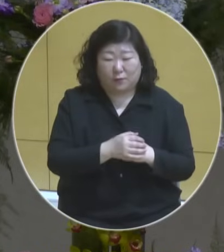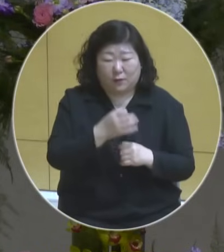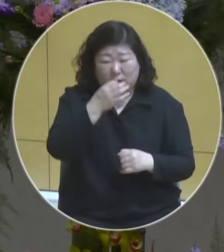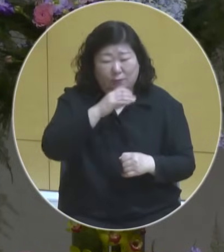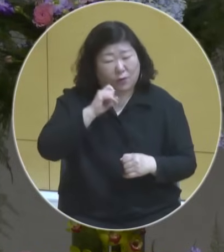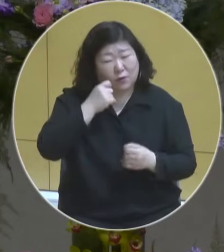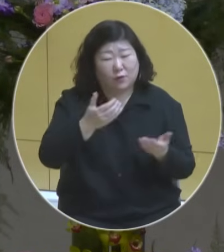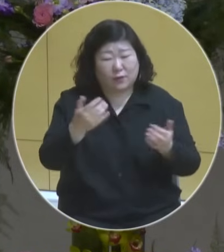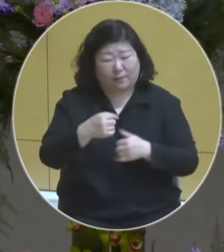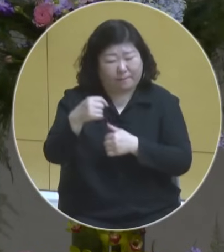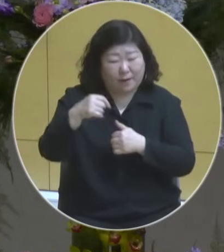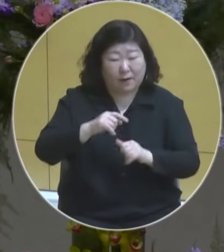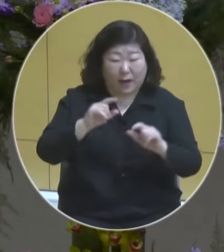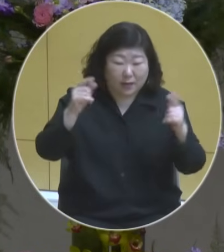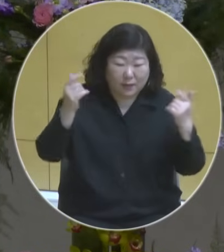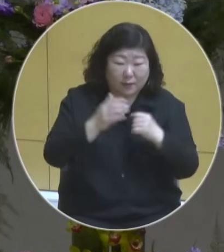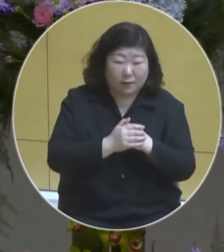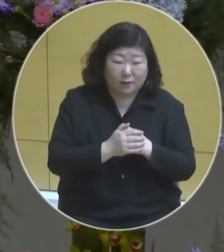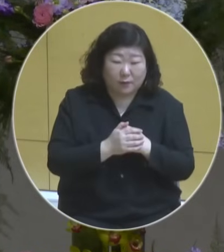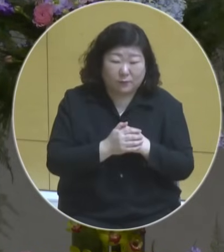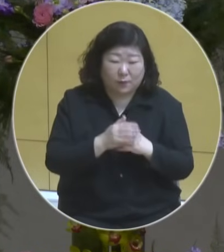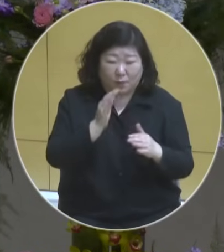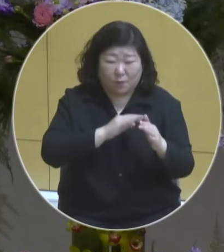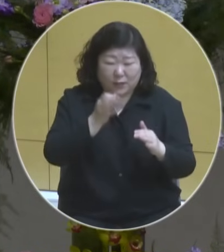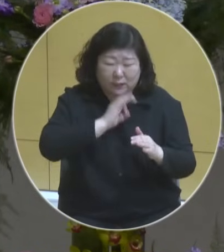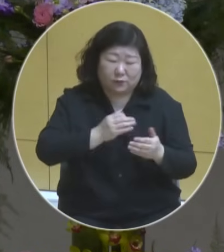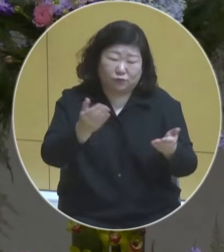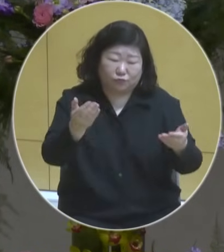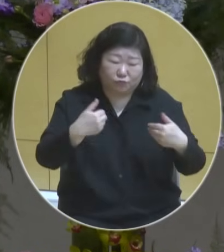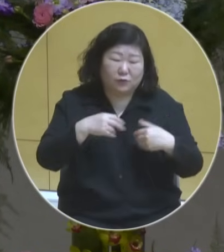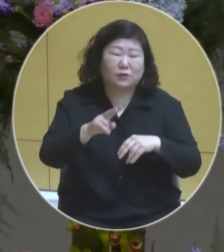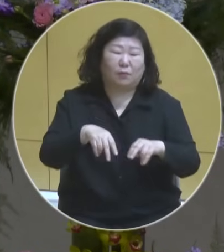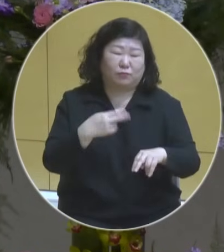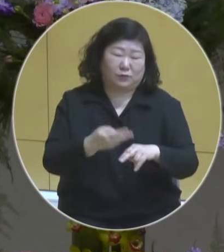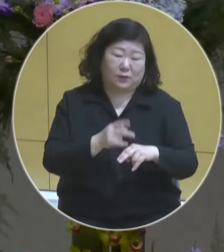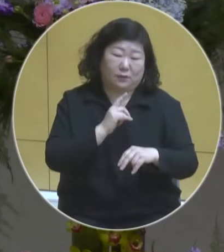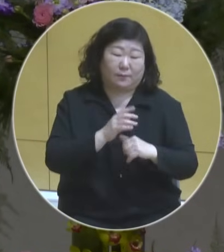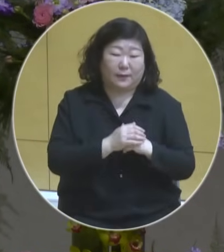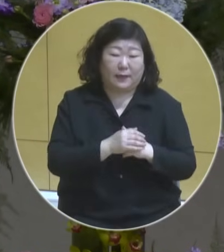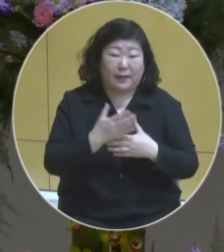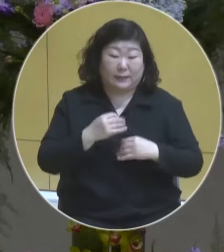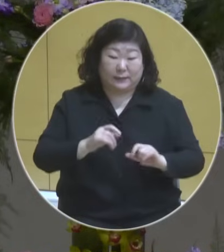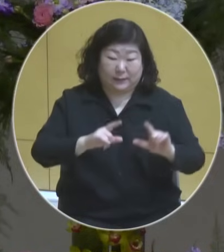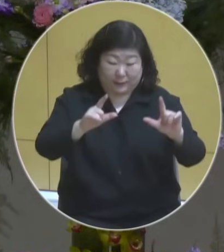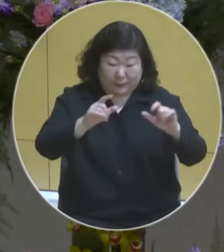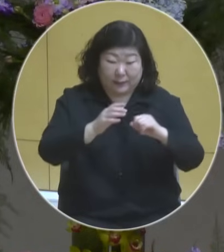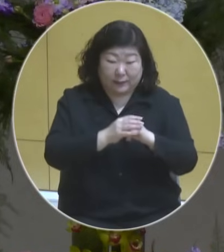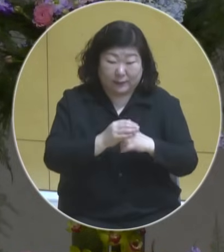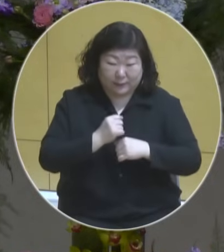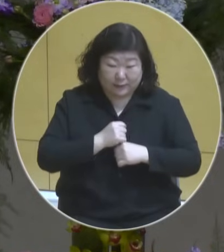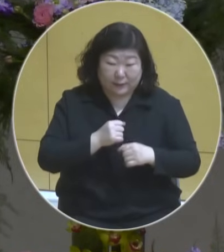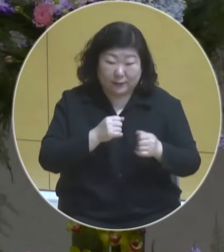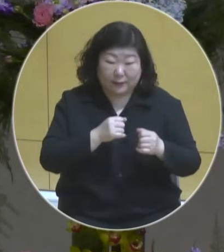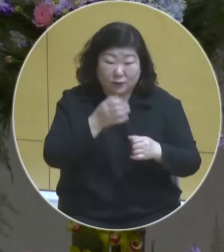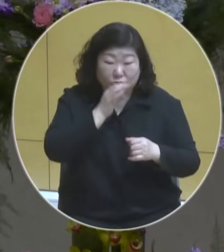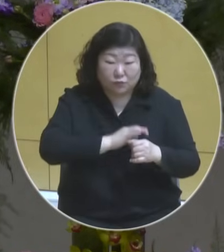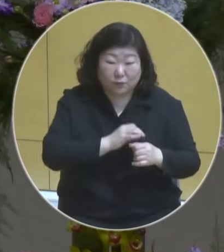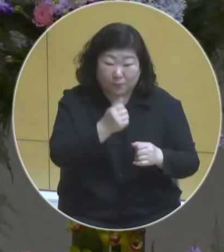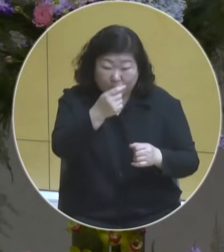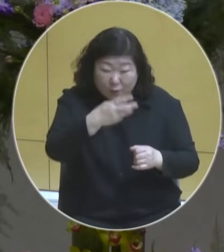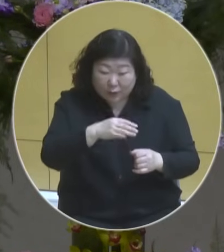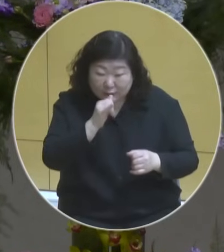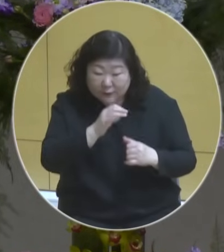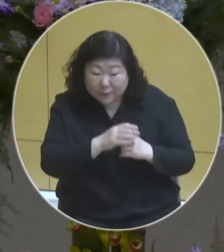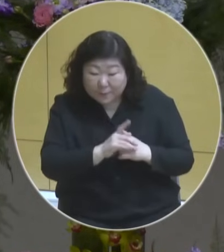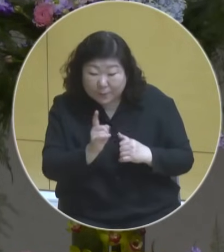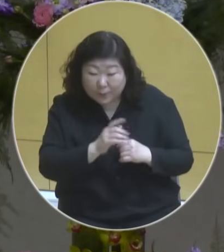아닌 엄청난 공익을 가져다주는 선물이라고 말합니다 그러면서 안식일을 지키는 유익을 몇 가지로 설명합니다 첫째는